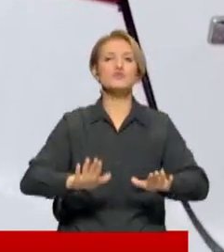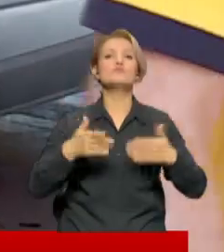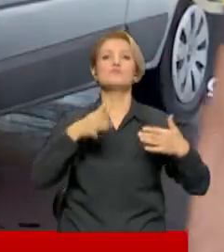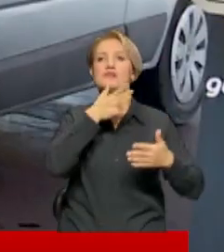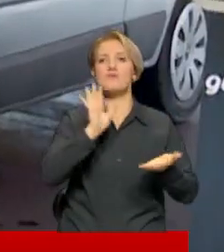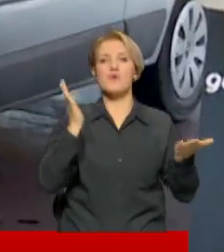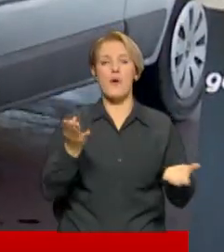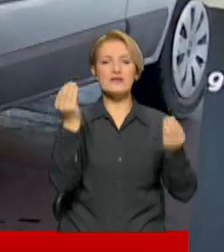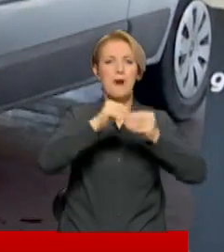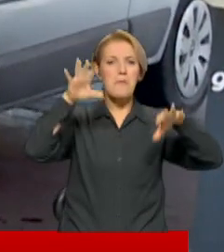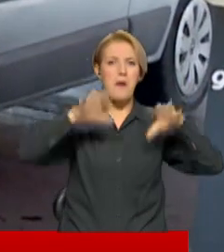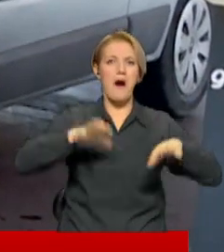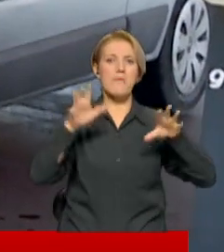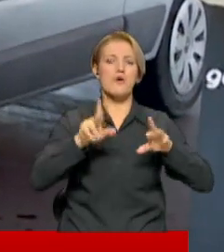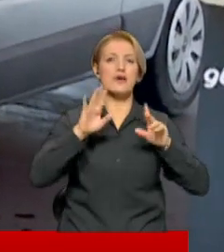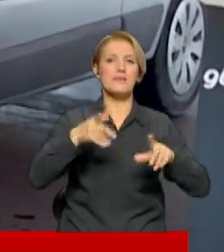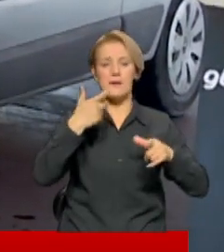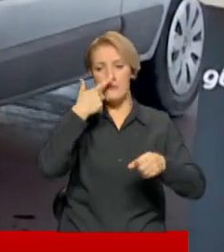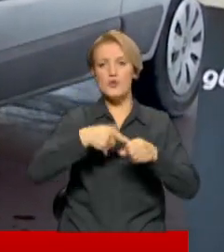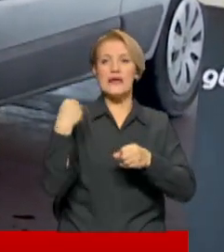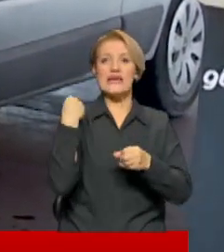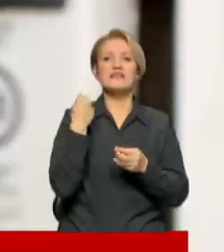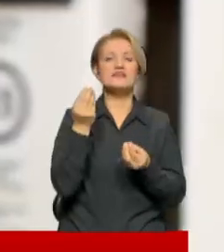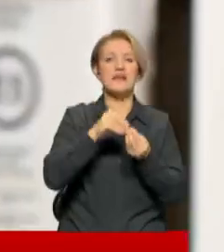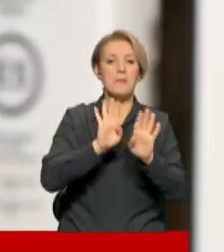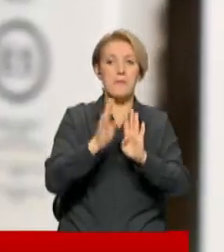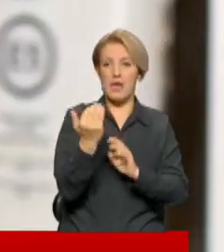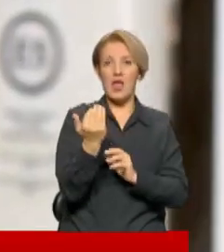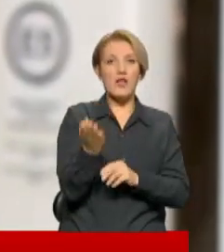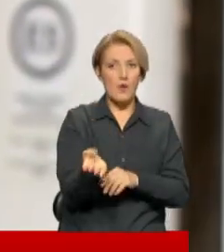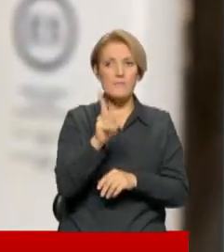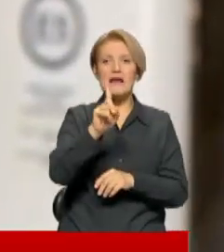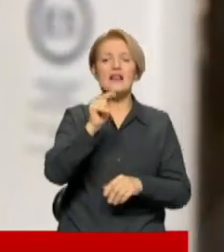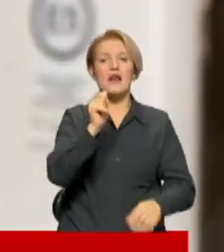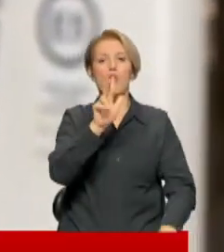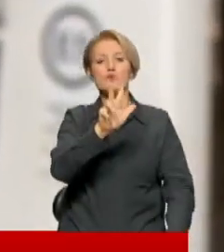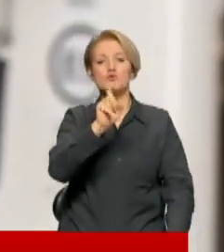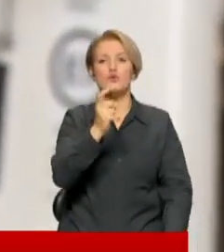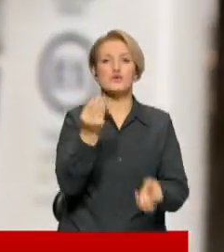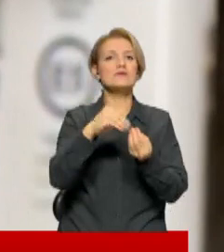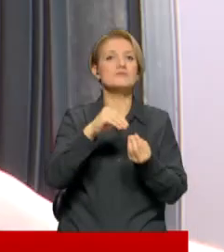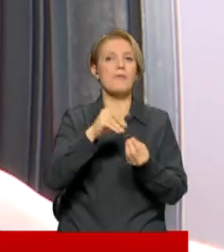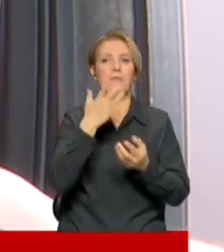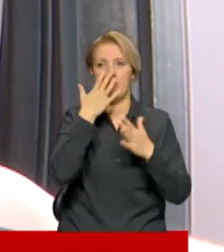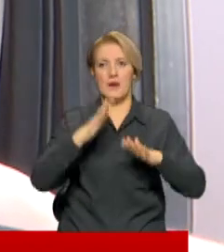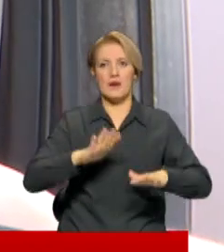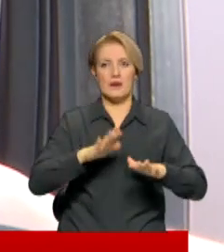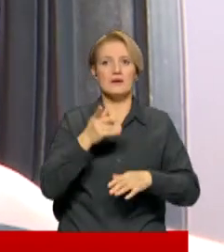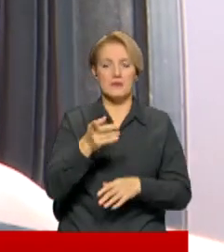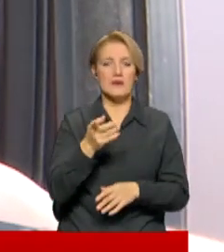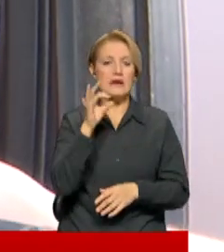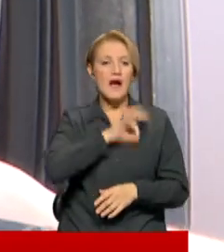fiyatlarını bilmiyor zam sağına sürüyor motorine yeni zam kapıda litre fiyatına 1 lira 39 Kuruş zam bekleniyor